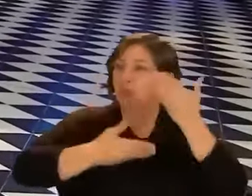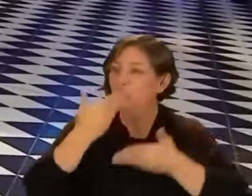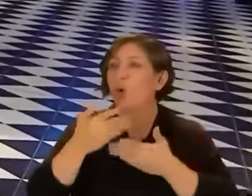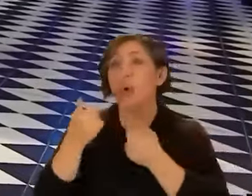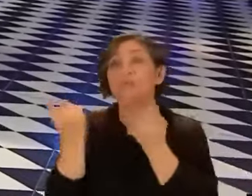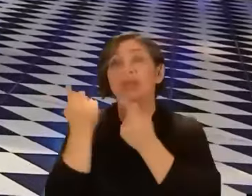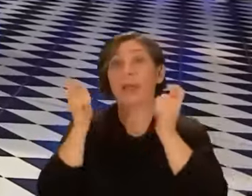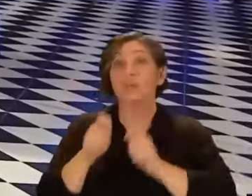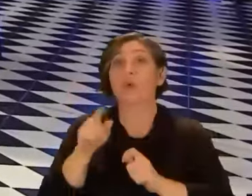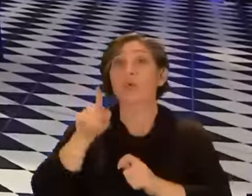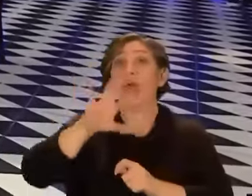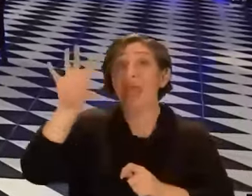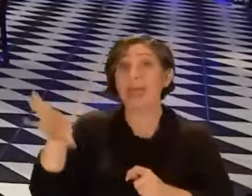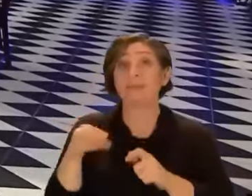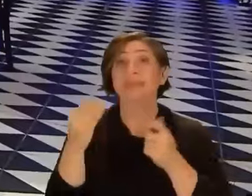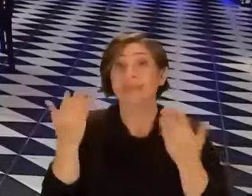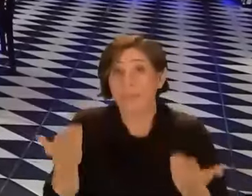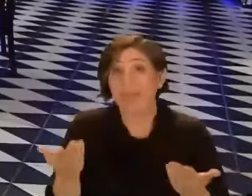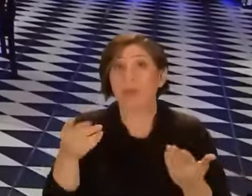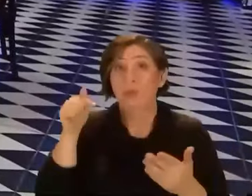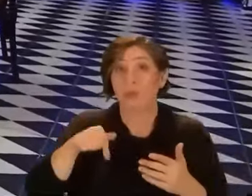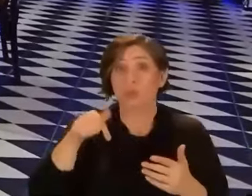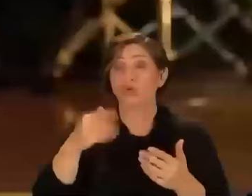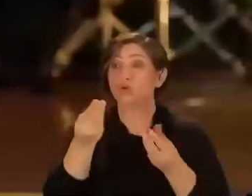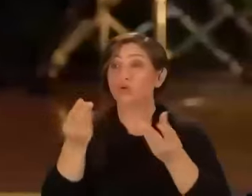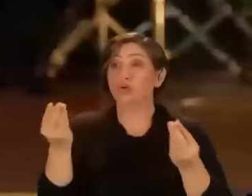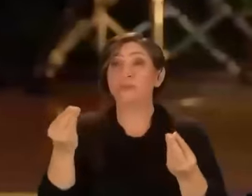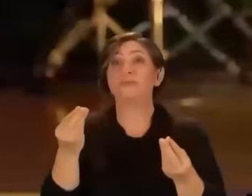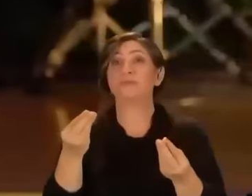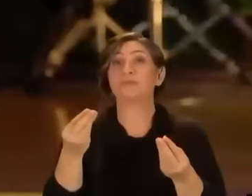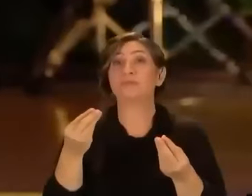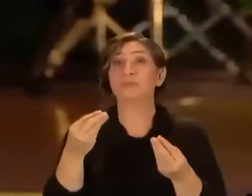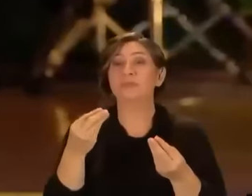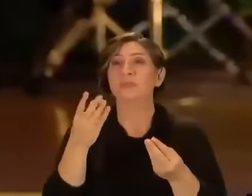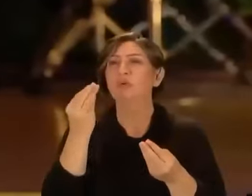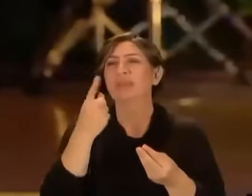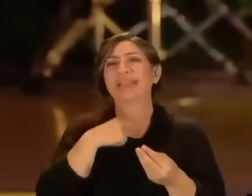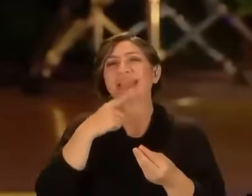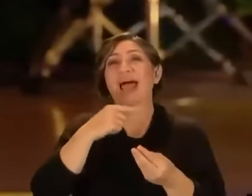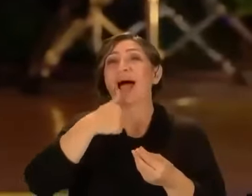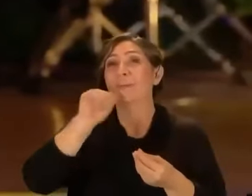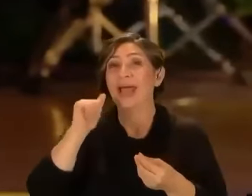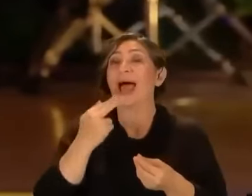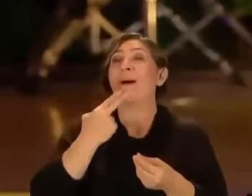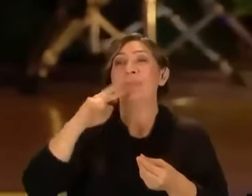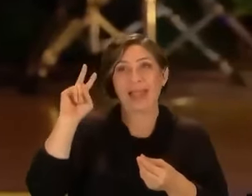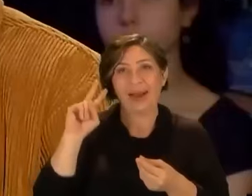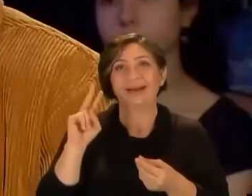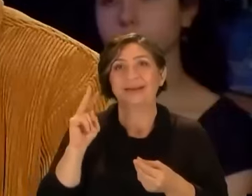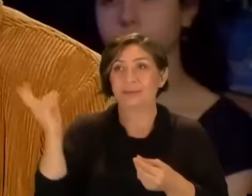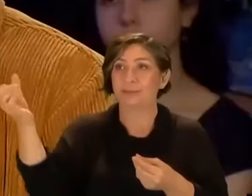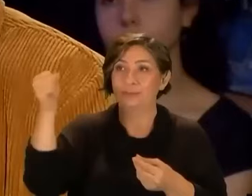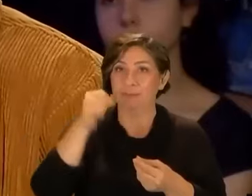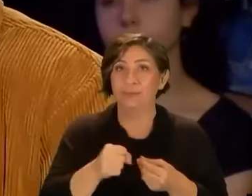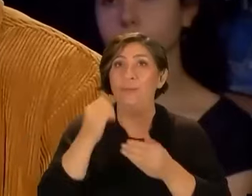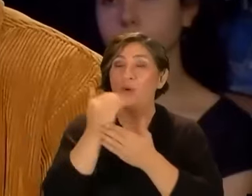öyle şeyler yapıyorduk. Ve onların hepsi tabii ki bugün birçoğu tabii, ama çok çok tatlı abiler ablalar